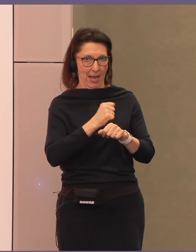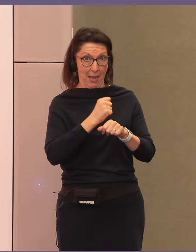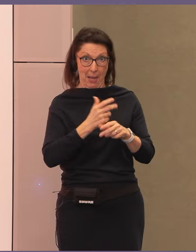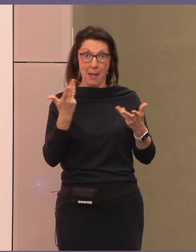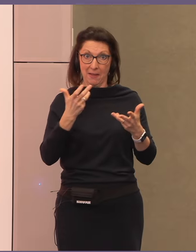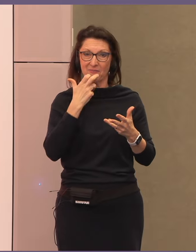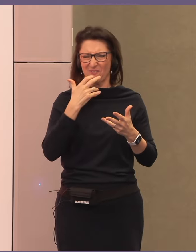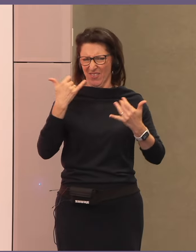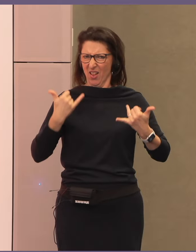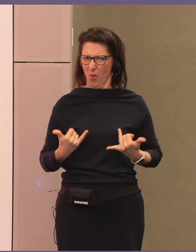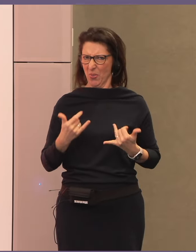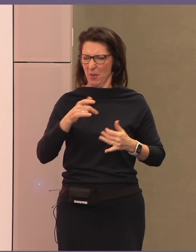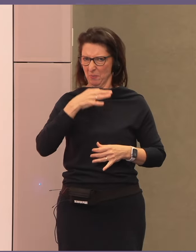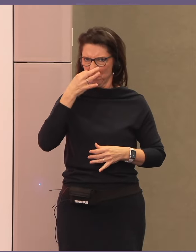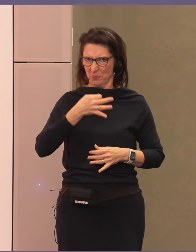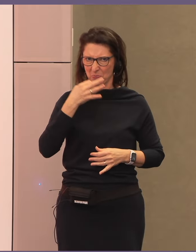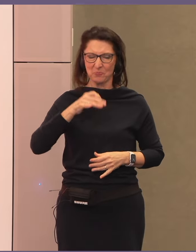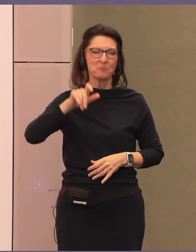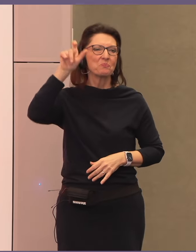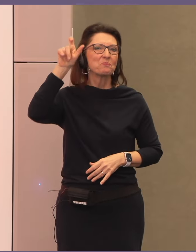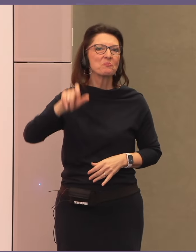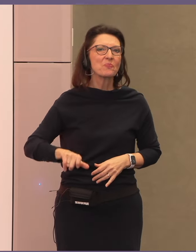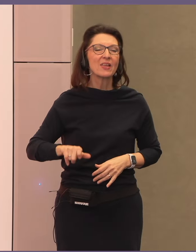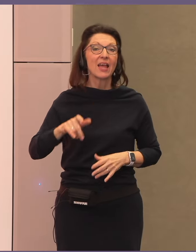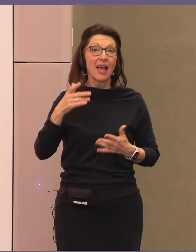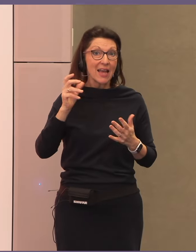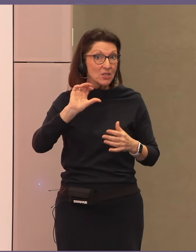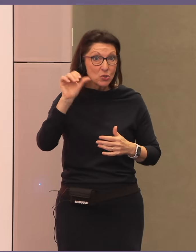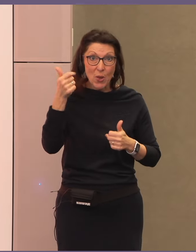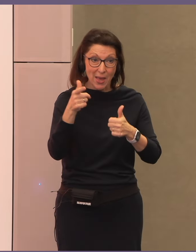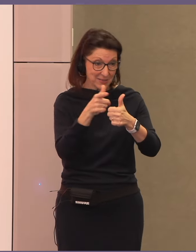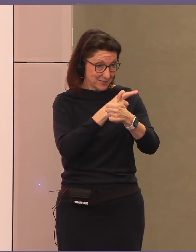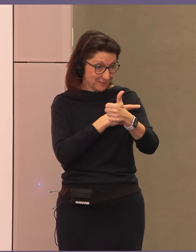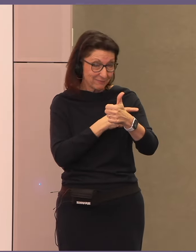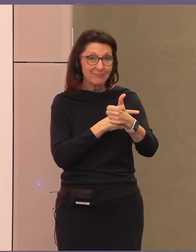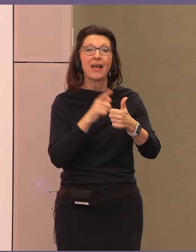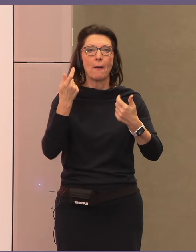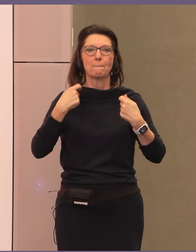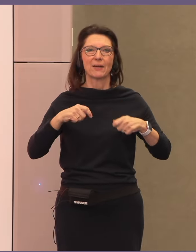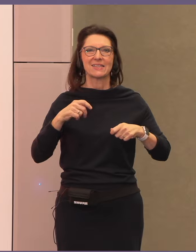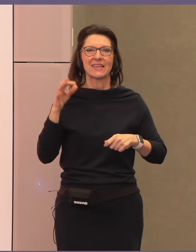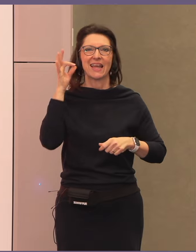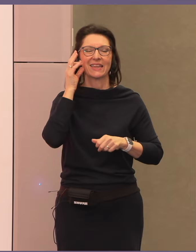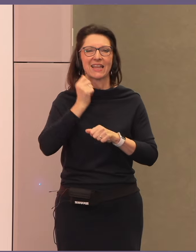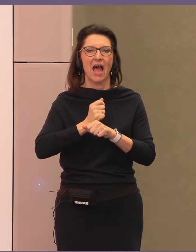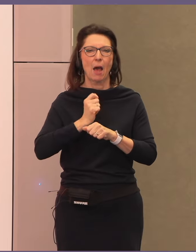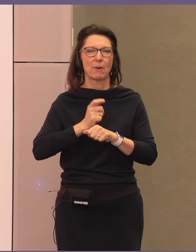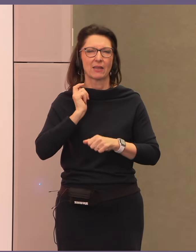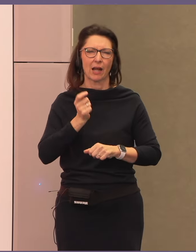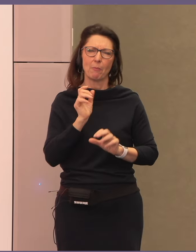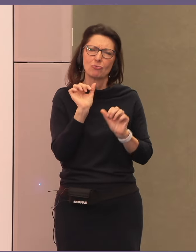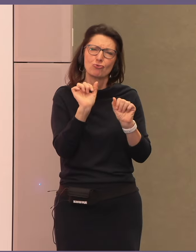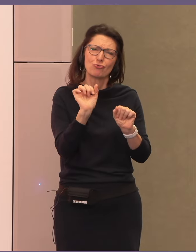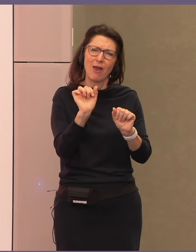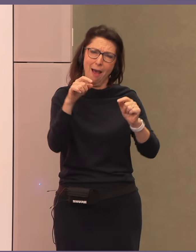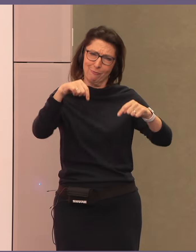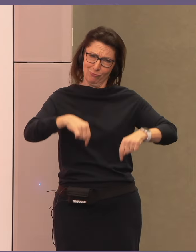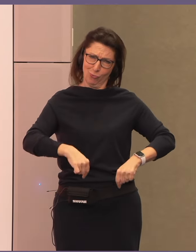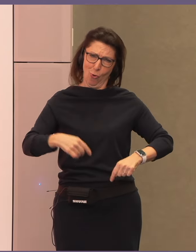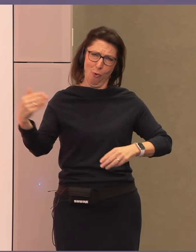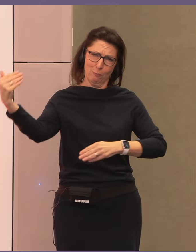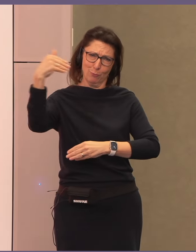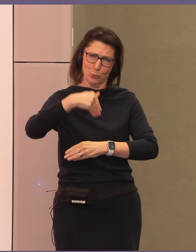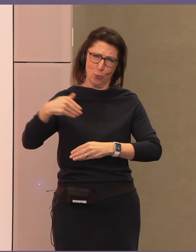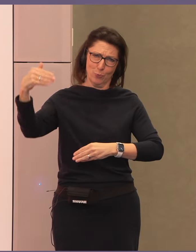Arbeiterkammerwahl und leider ist die Präsidentin der Arbeiterkammer, Renate Anderl, die immer gerne beim Barbara-Prahmer-Symposium dabei